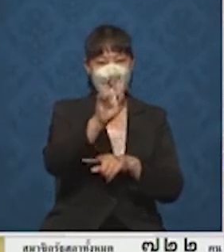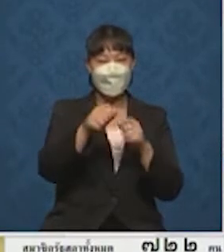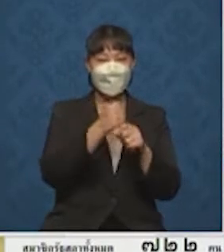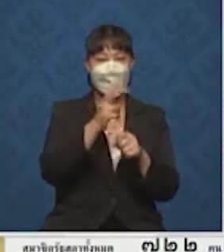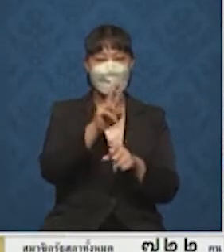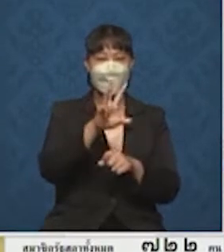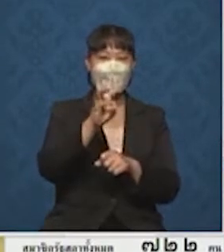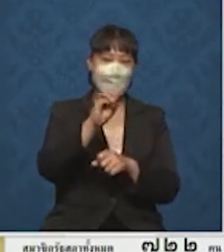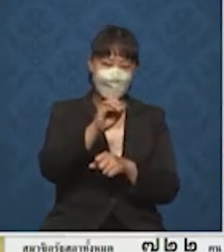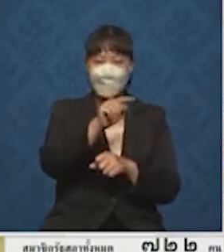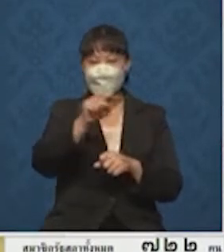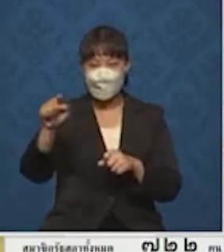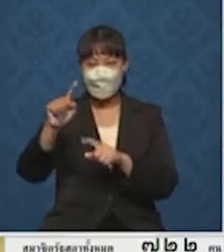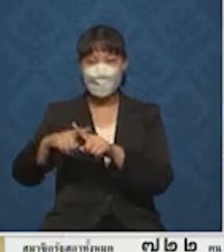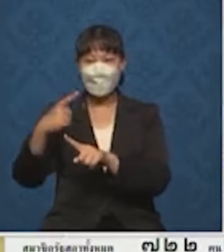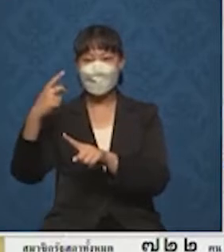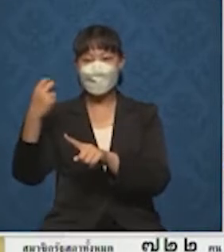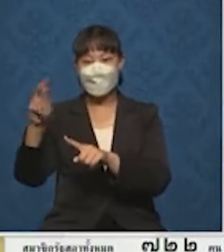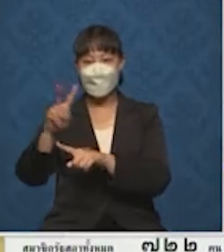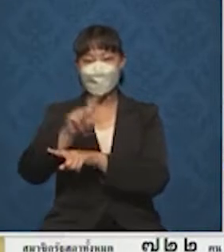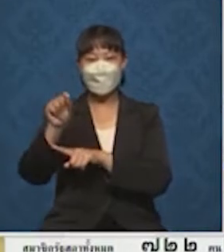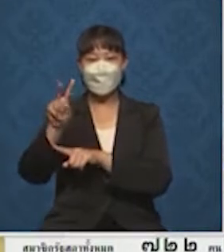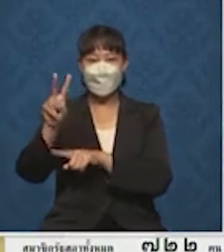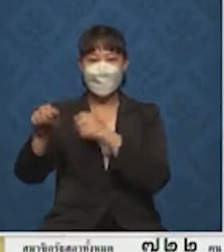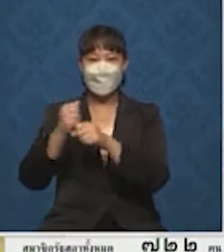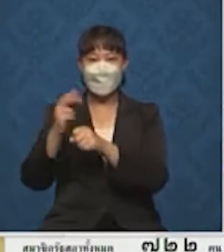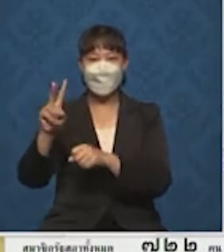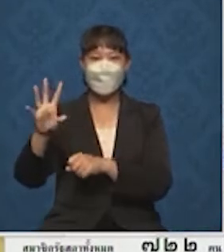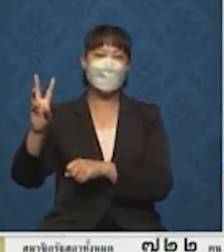2560ท่านประธานทรัไว่าเกิดอะไรขึ้น